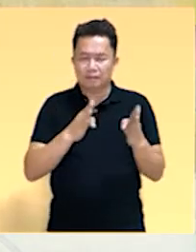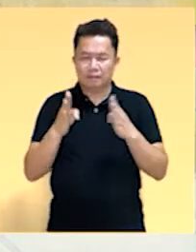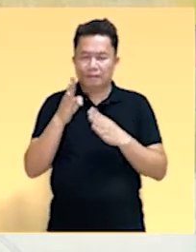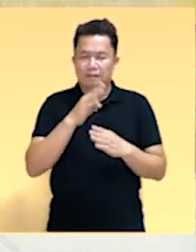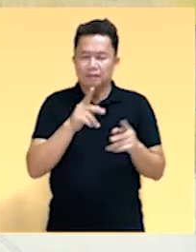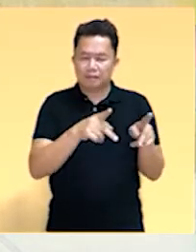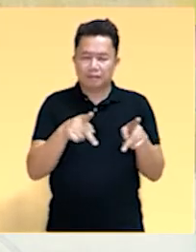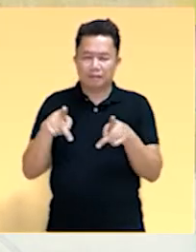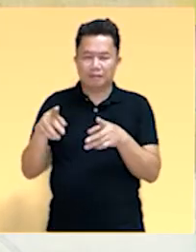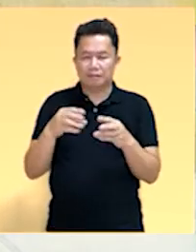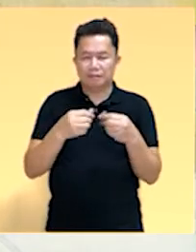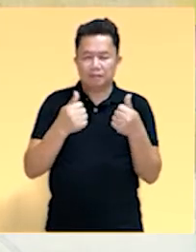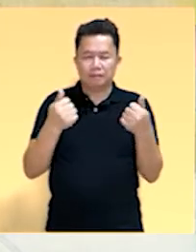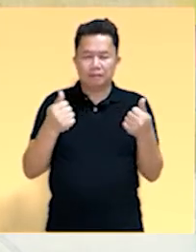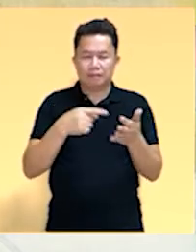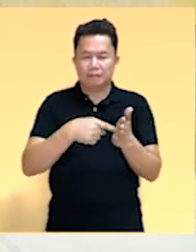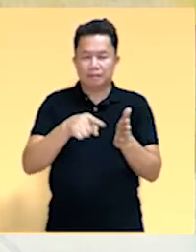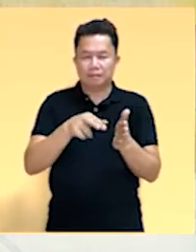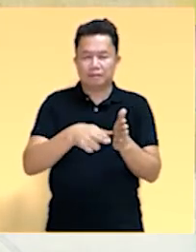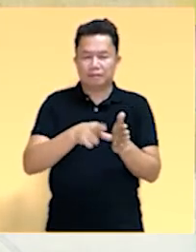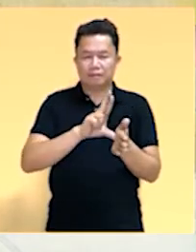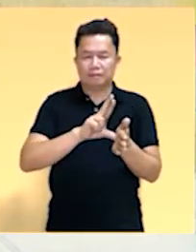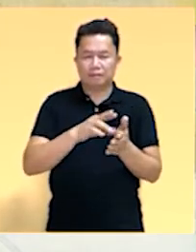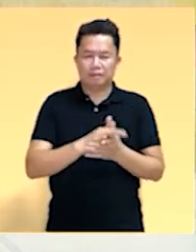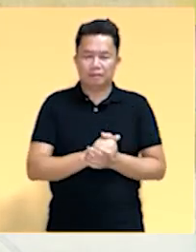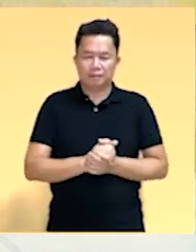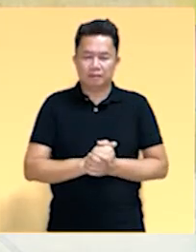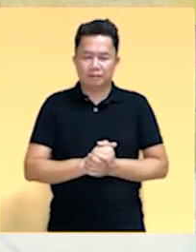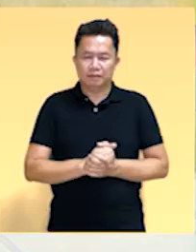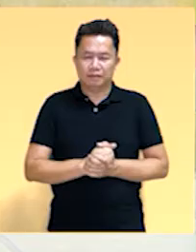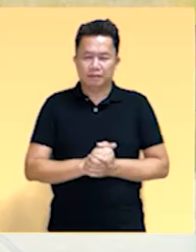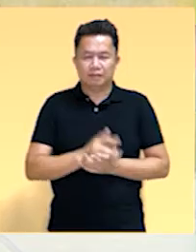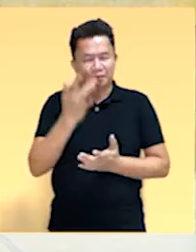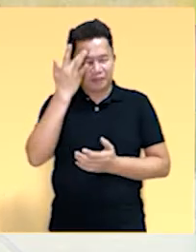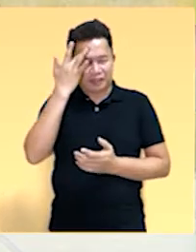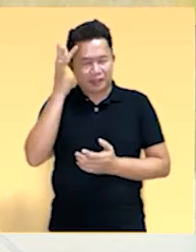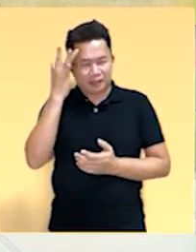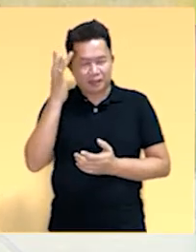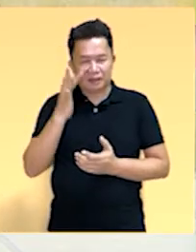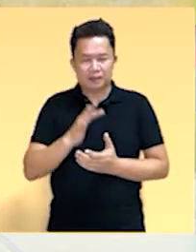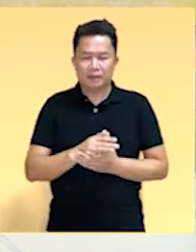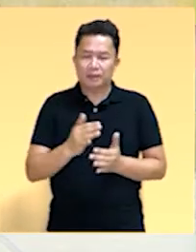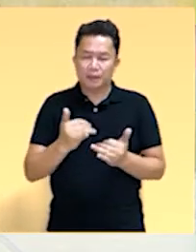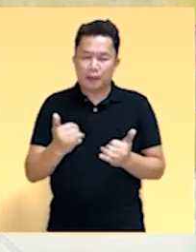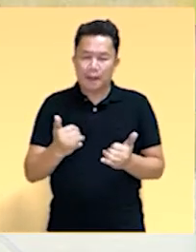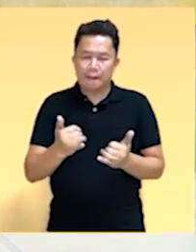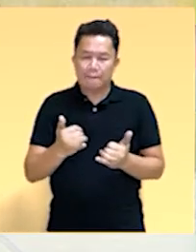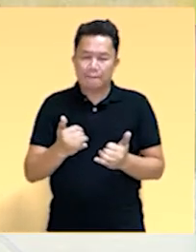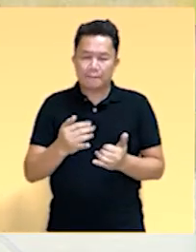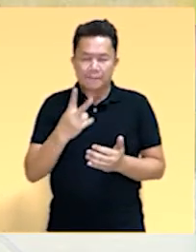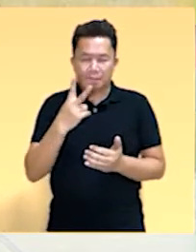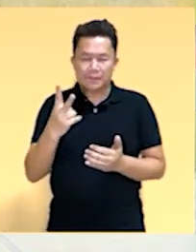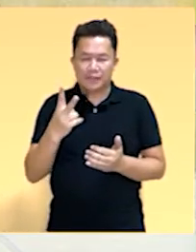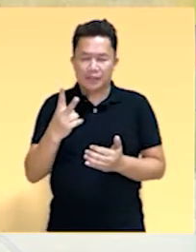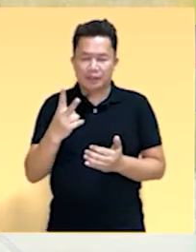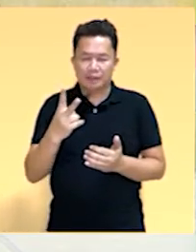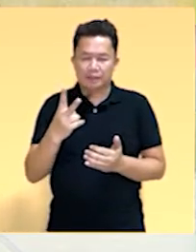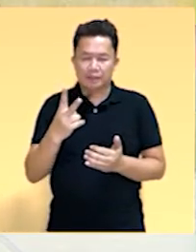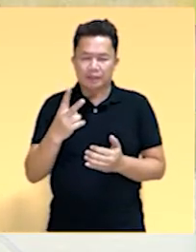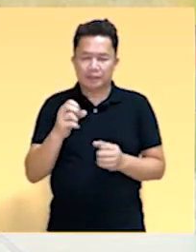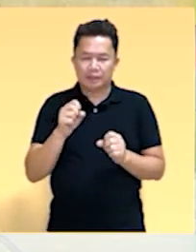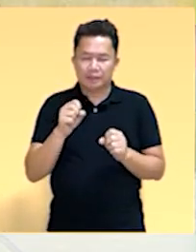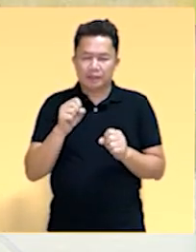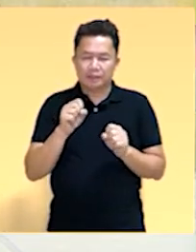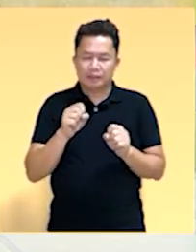problem, plan, solve at check, and look back. Ang galing nga! Ngayon, tingnan ko nga